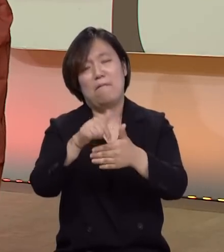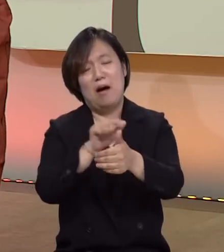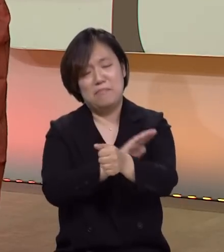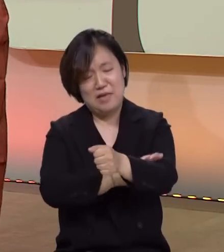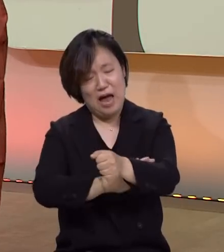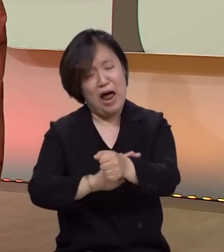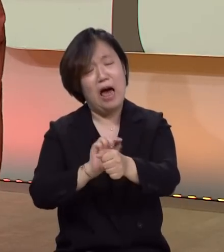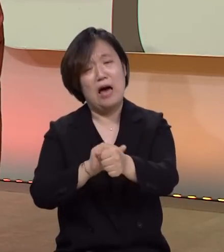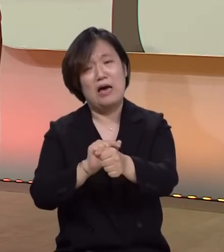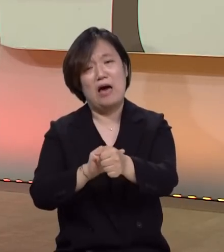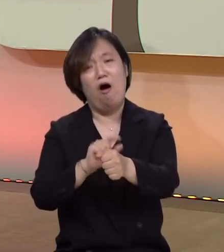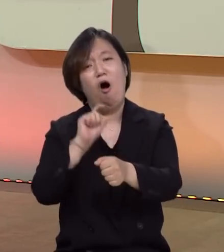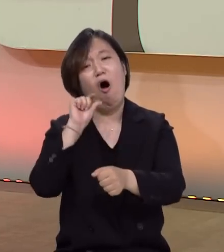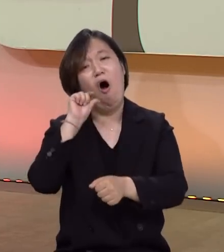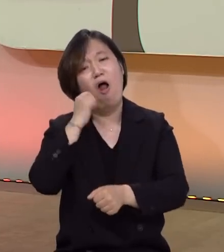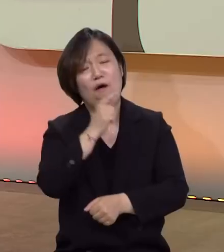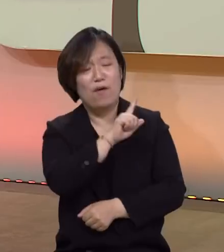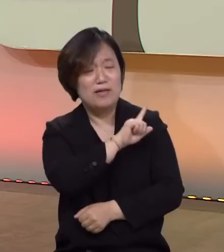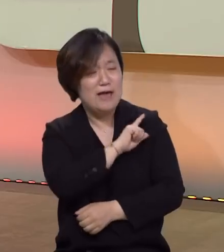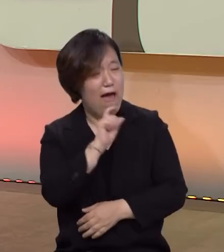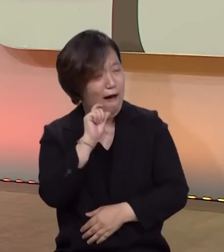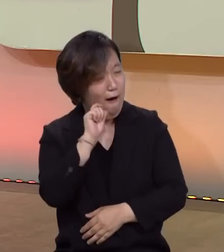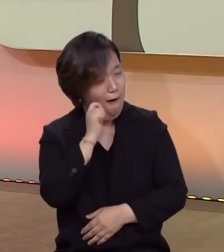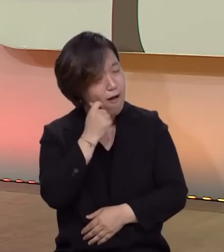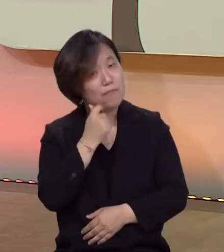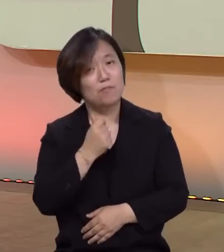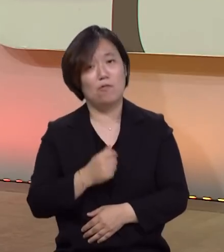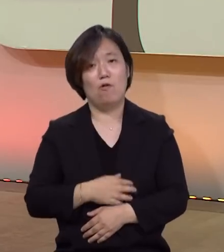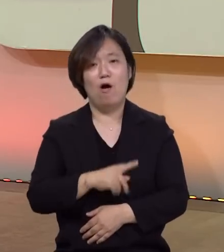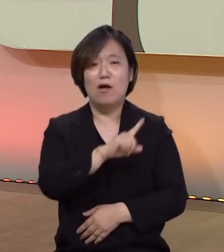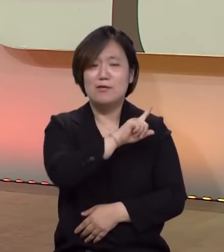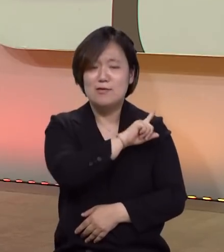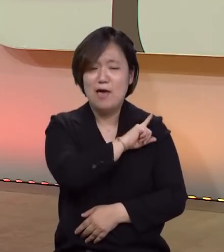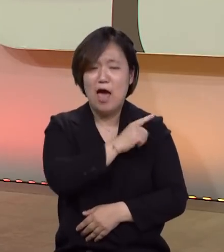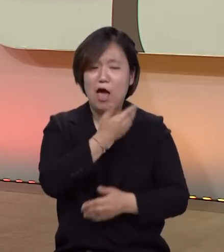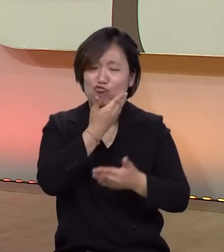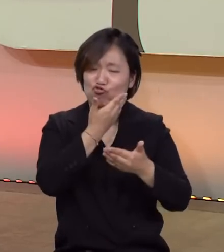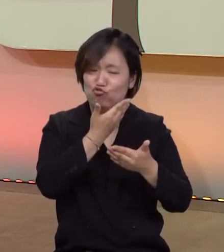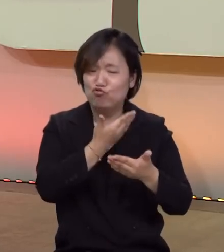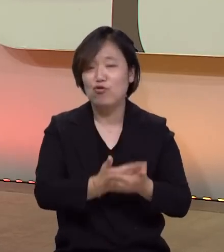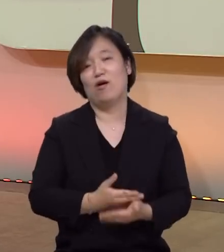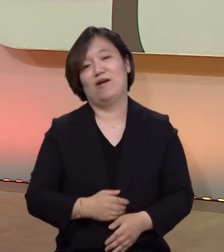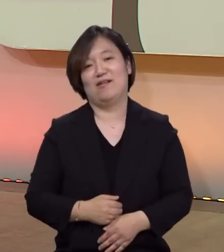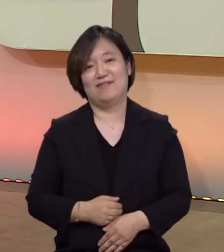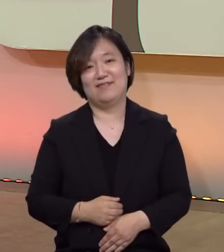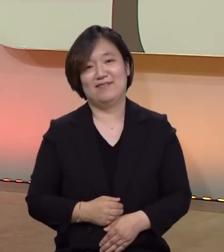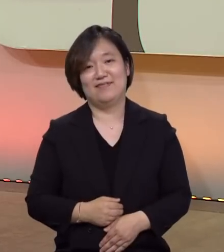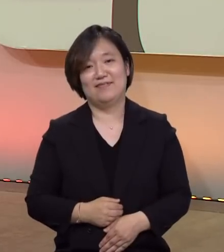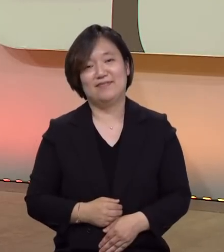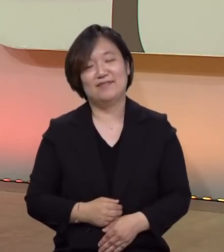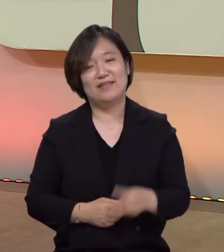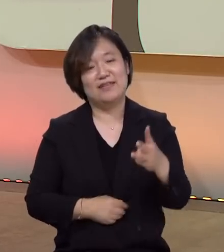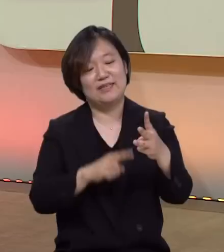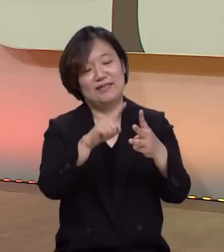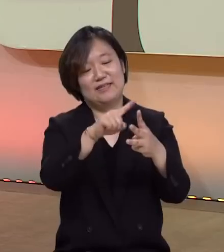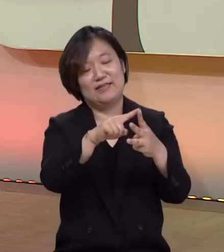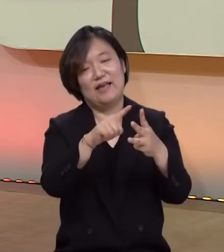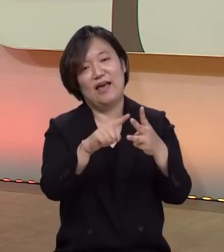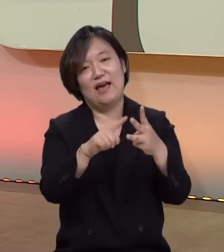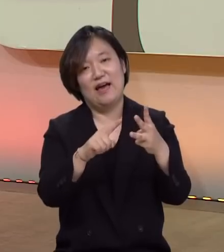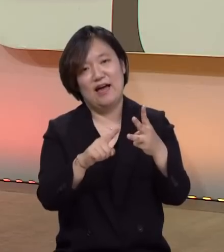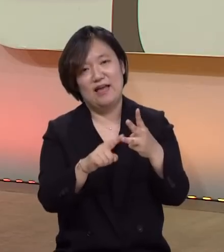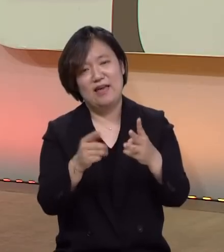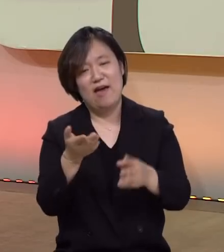제일 어려우면서 가장 중요한 핵심이다라는이 세 가지를 여러분들에게